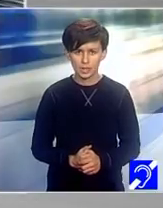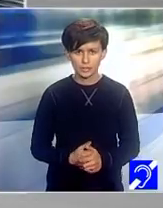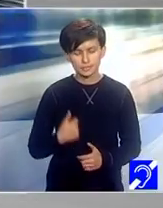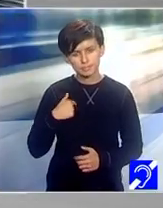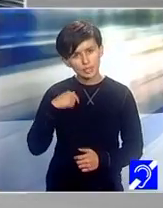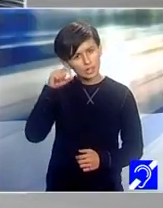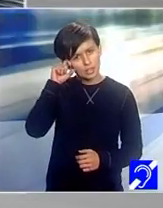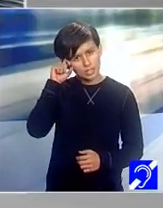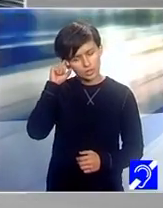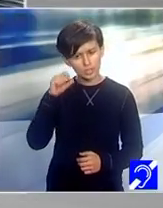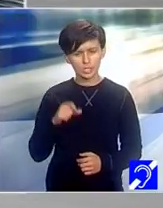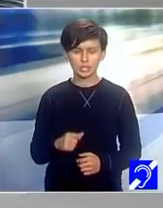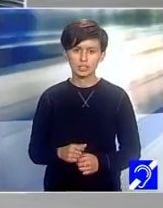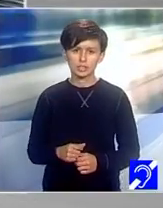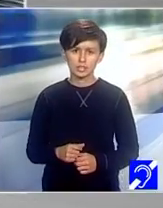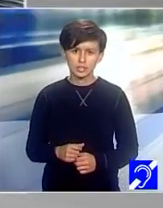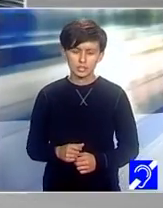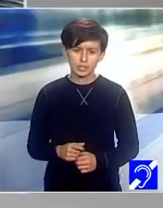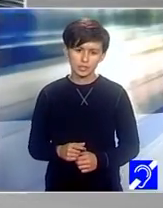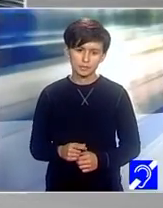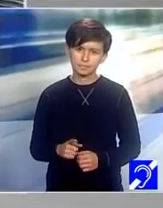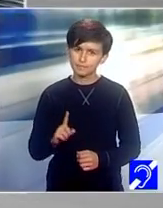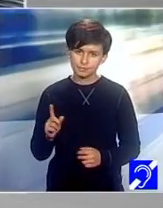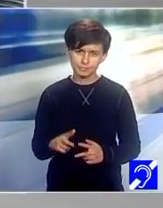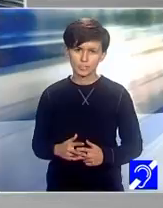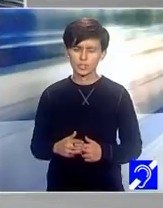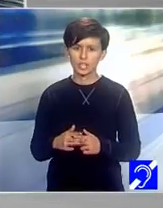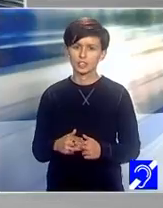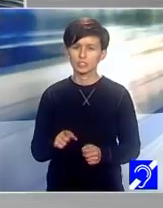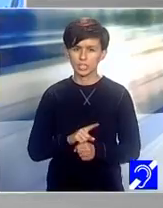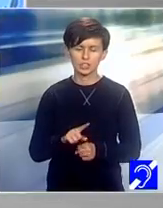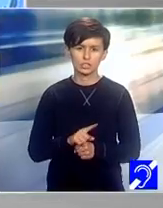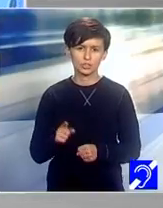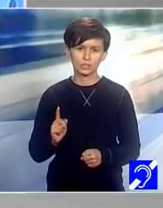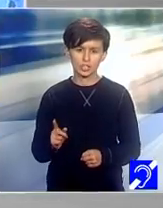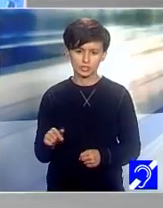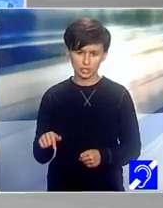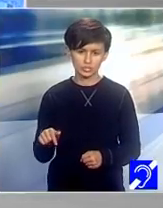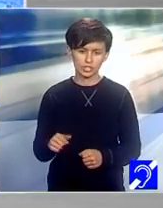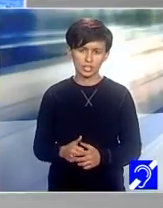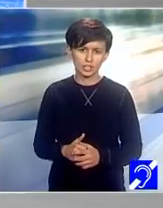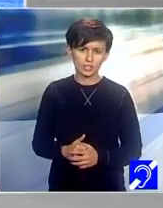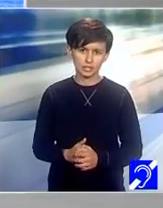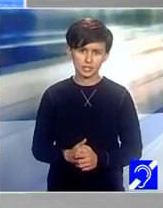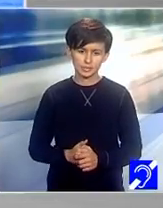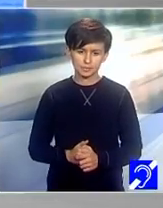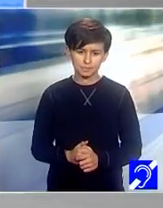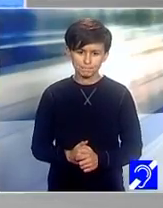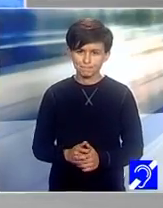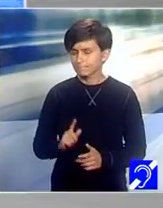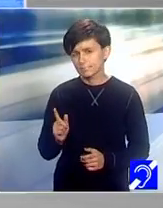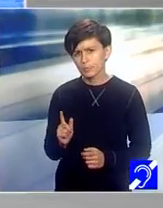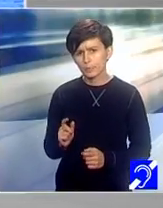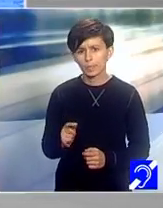meu de vedere, nu spun că ne-a ajutat acel lucru. Dar nu ne-a ajutat. V-a încurcat de nu fel. Cred. Nu cred, pentru